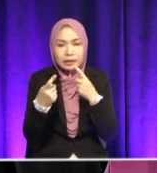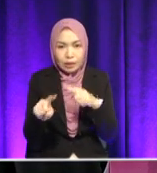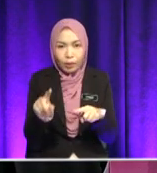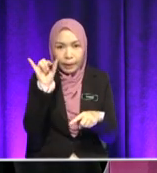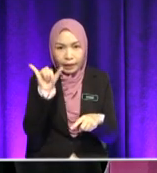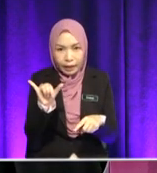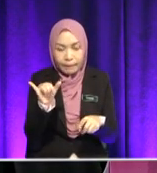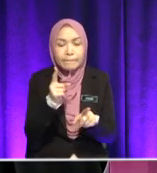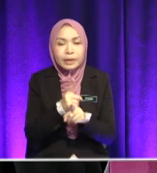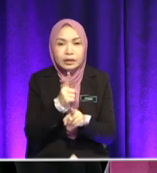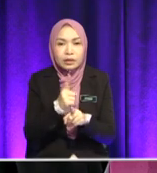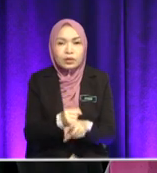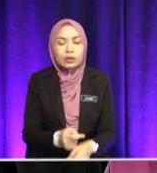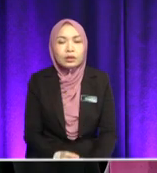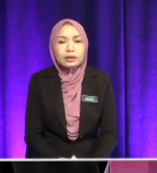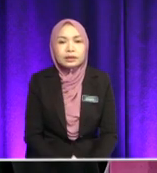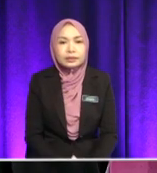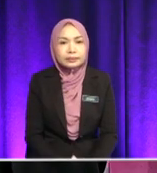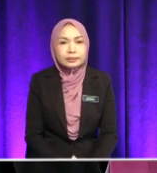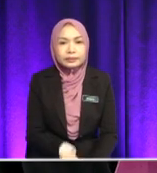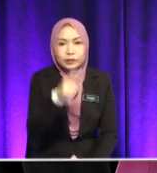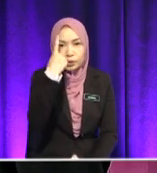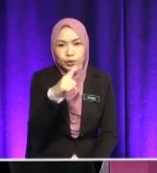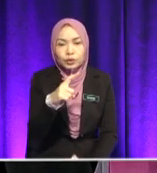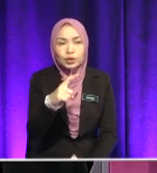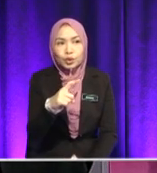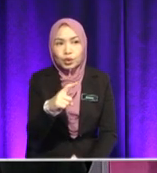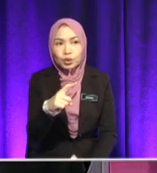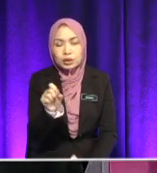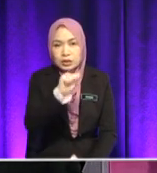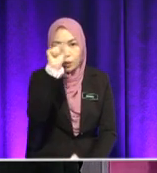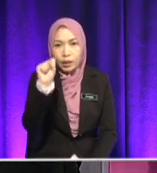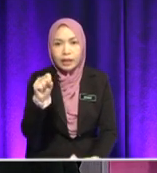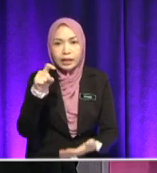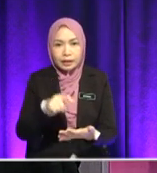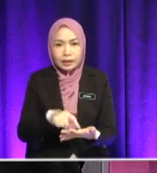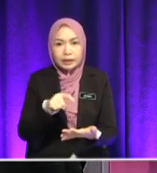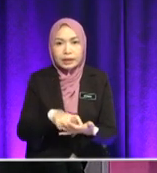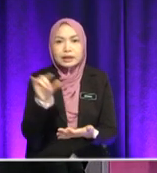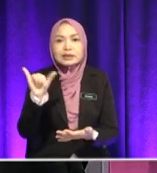yang keempat yang terakhir untuk yang ini Oke semua juga